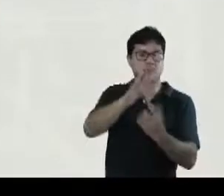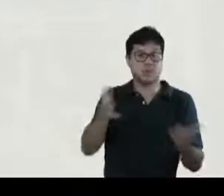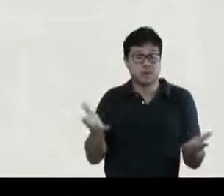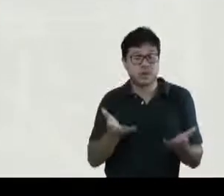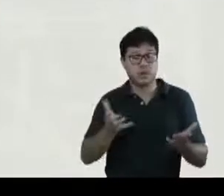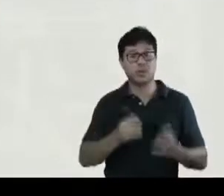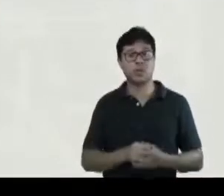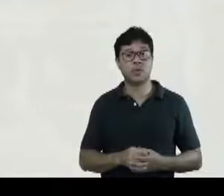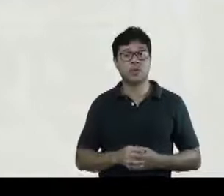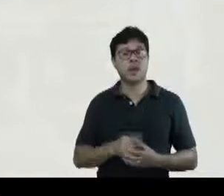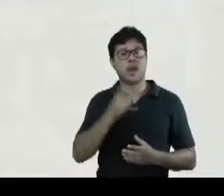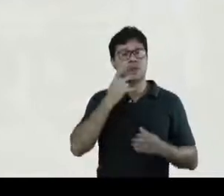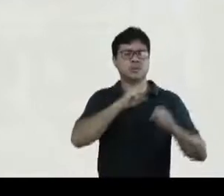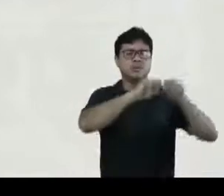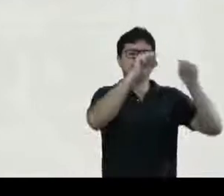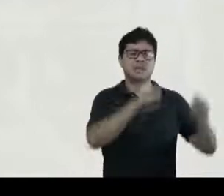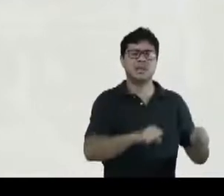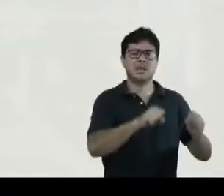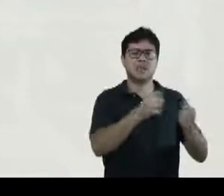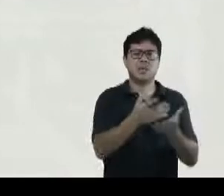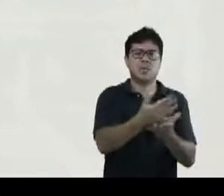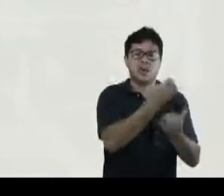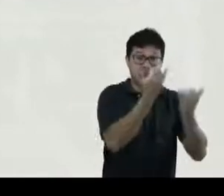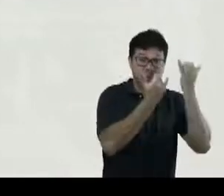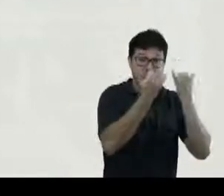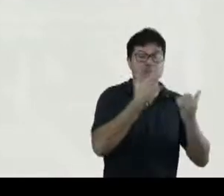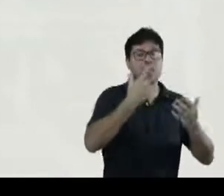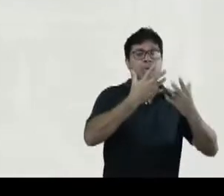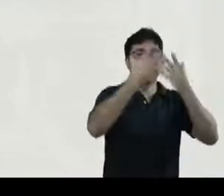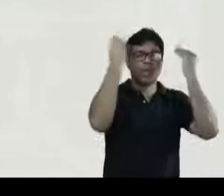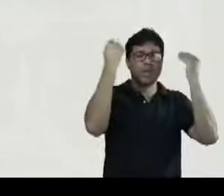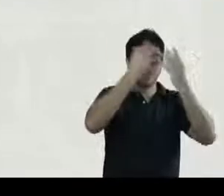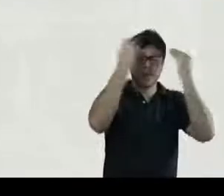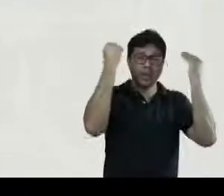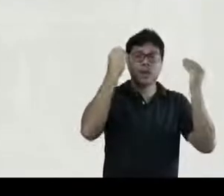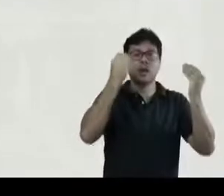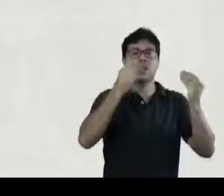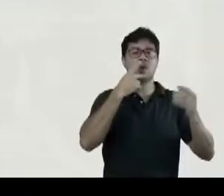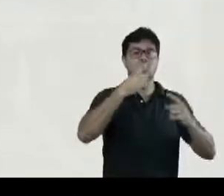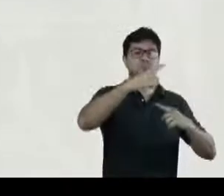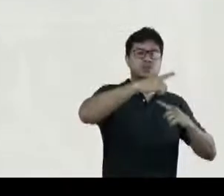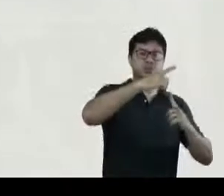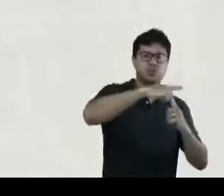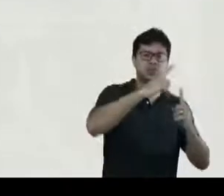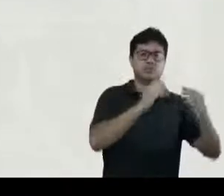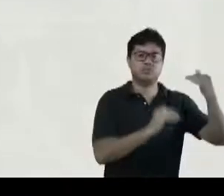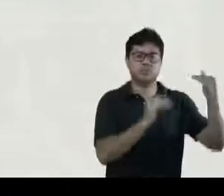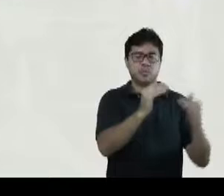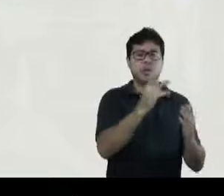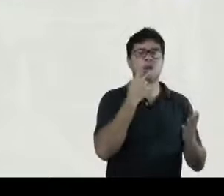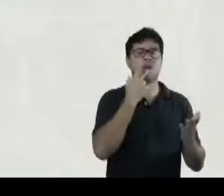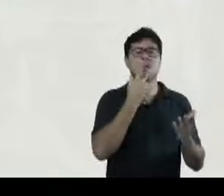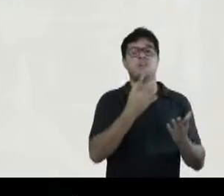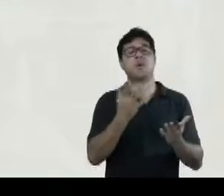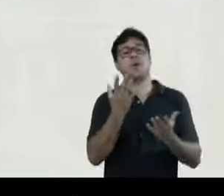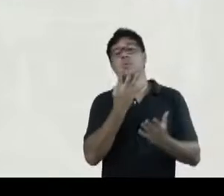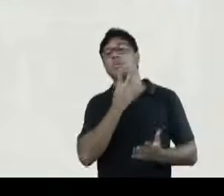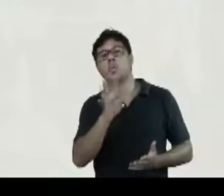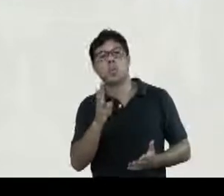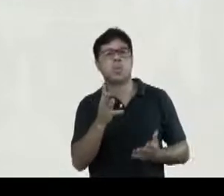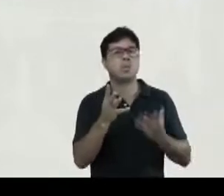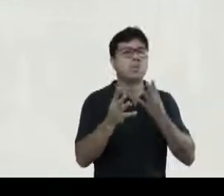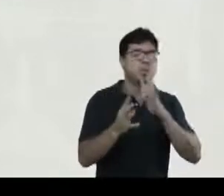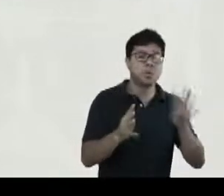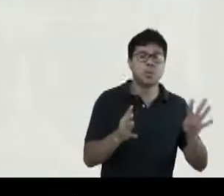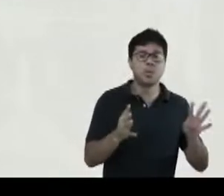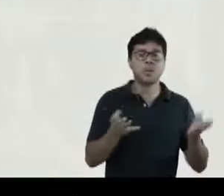in Vergessenheit. Ihre Formate und Regeln sind dann nicht mehr bekannt, ihr Webauftritt veraltet oder nicht